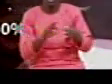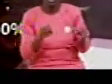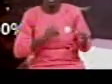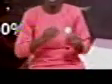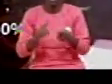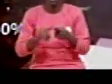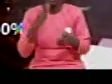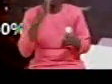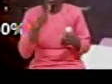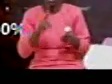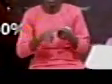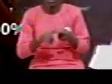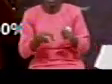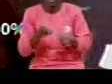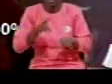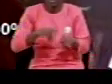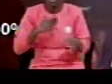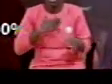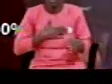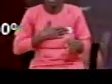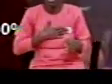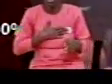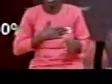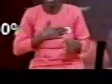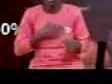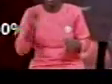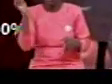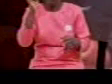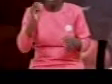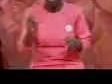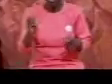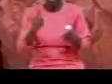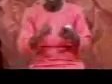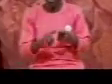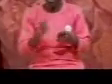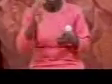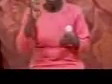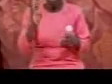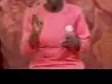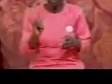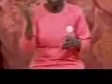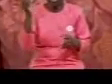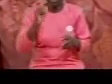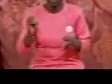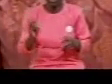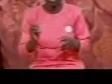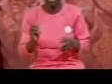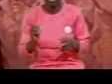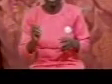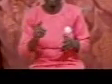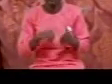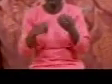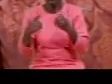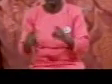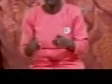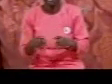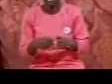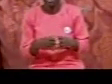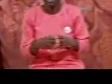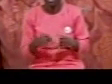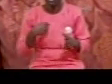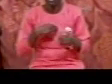احتاج منك تزود عمولتي شويه مجد باشا، انا هاخد 40%. جرى ايه يا سمير؟ ما احنا اتفقنا على